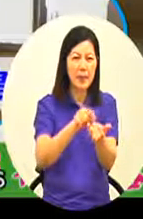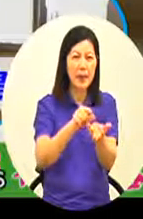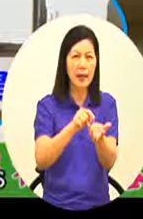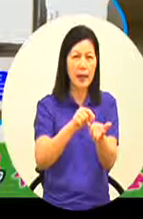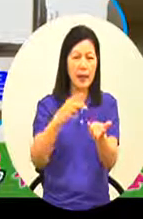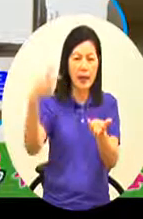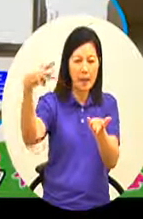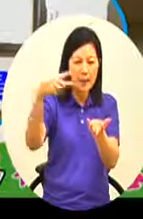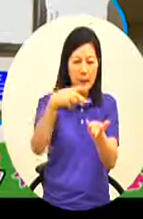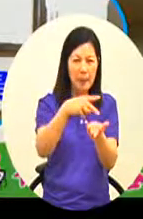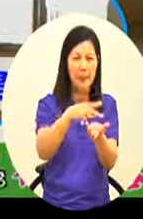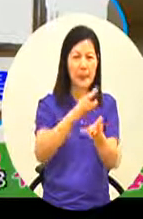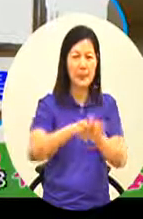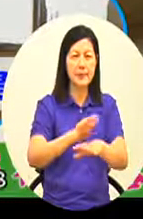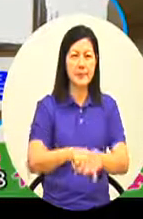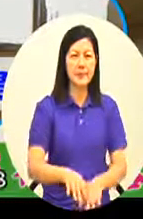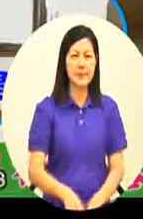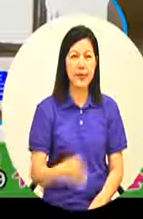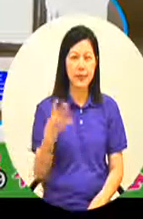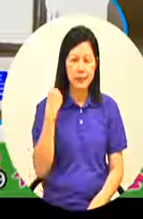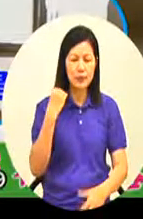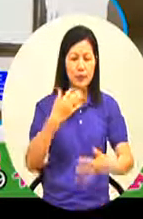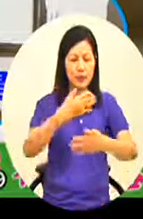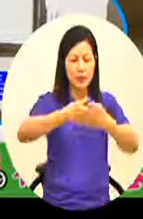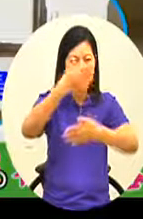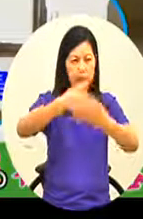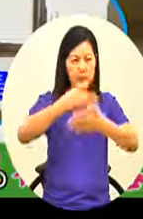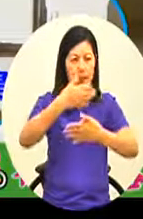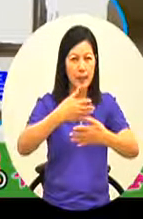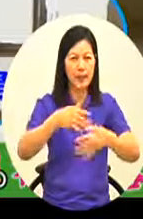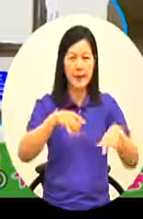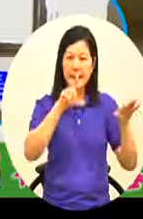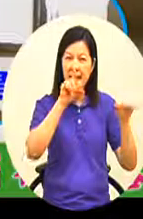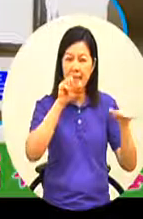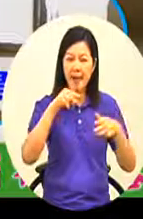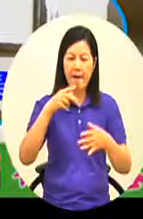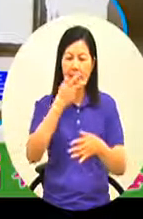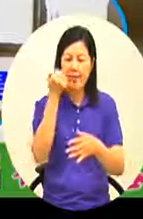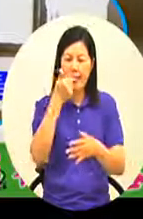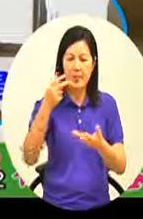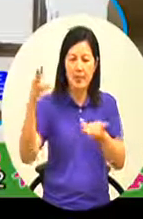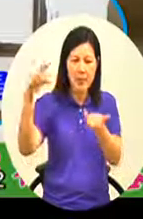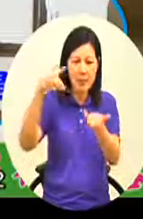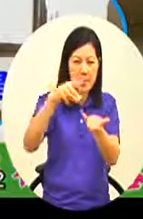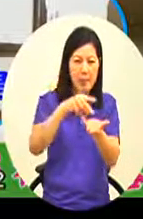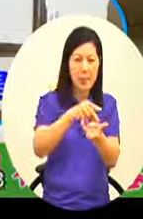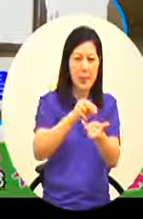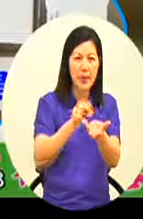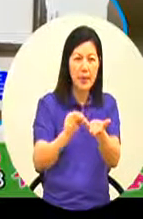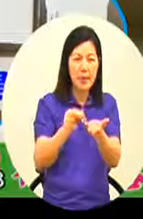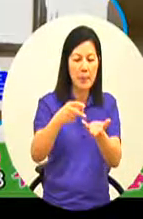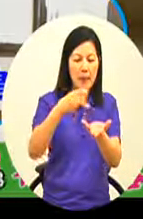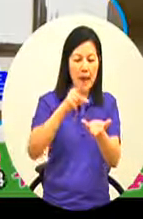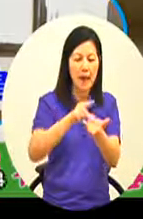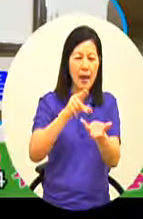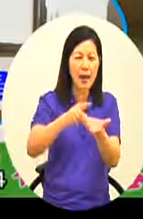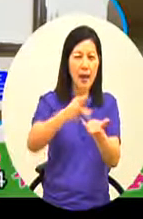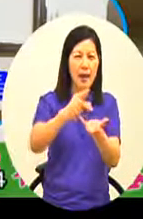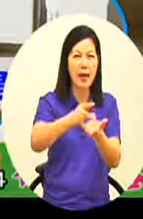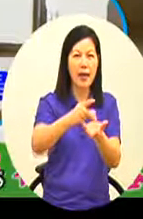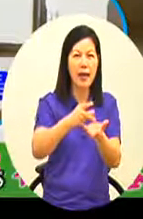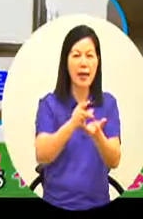这是旧式的窗户，鸟类方便觅食，它都在这排排站，在做什